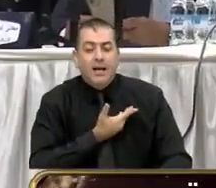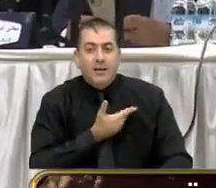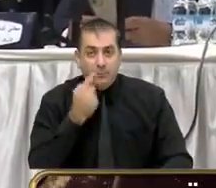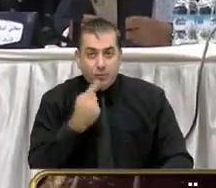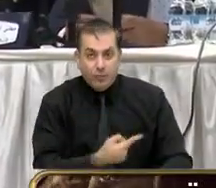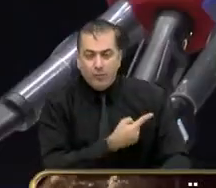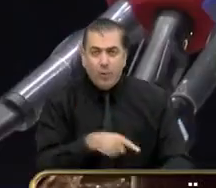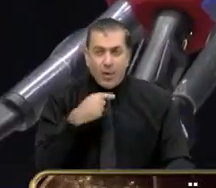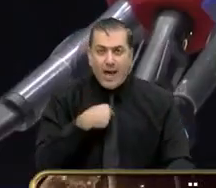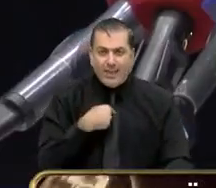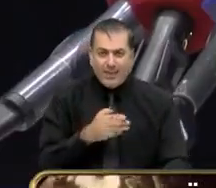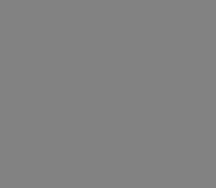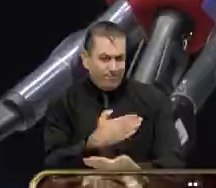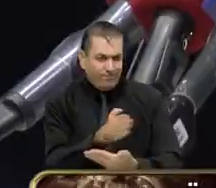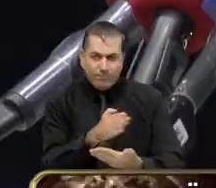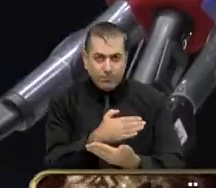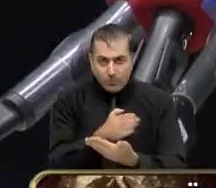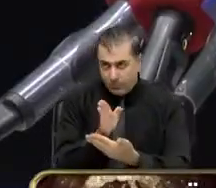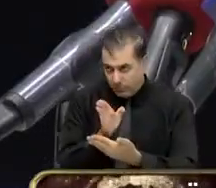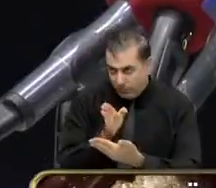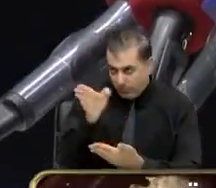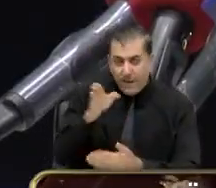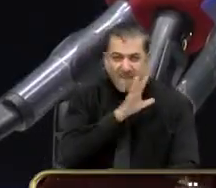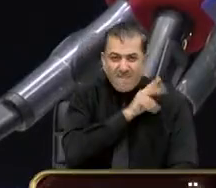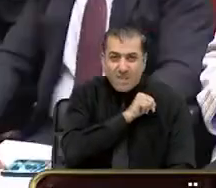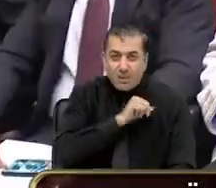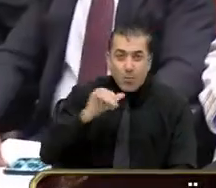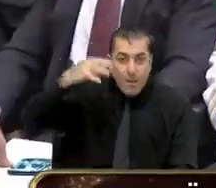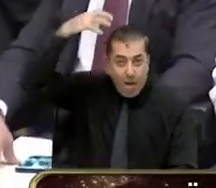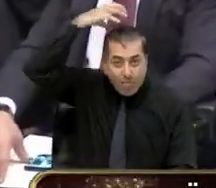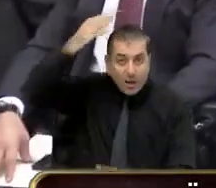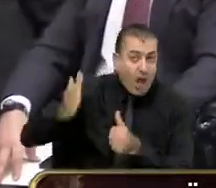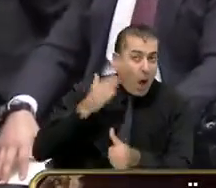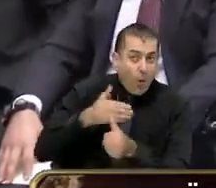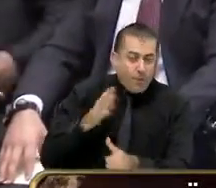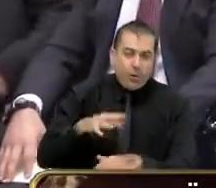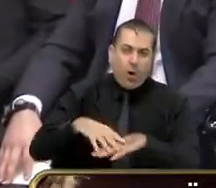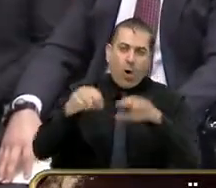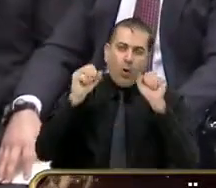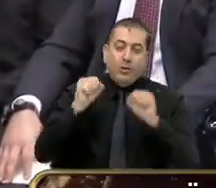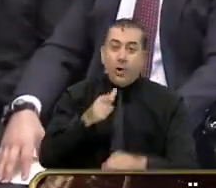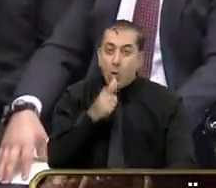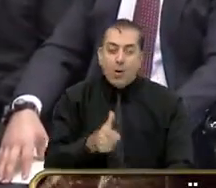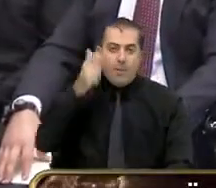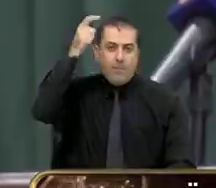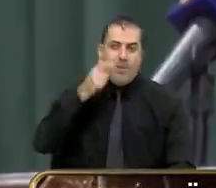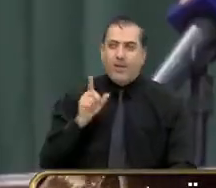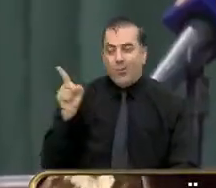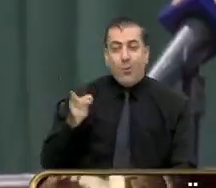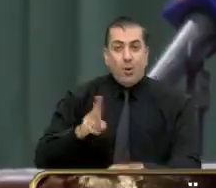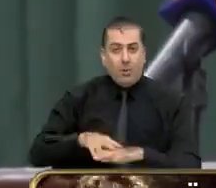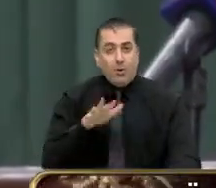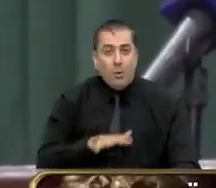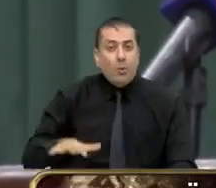بوصلتنا فلسطين وتاجها القدس الشريف، مقولة جلالة الملك عبد الله الثاني وشعار الحملة الوطنية